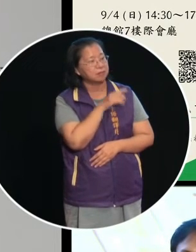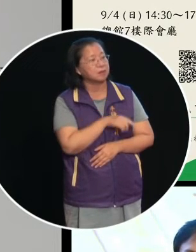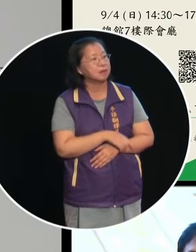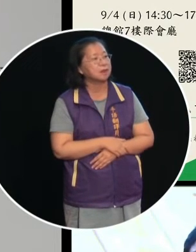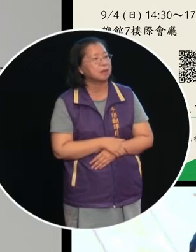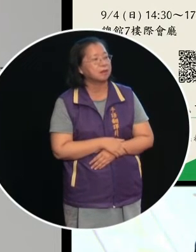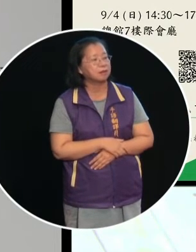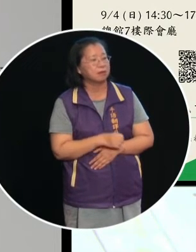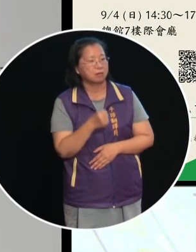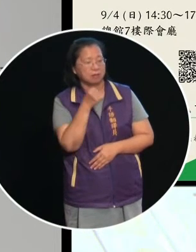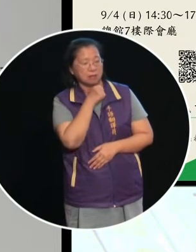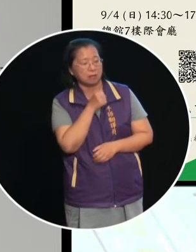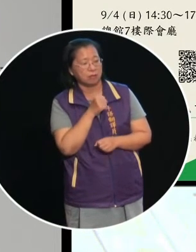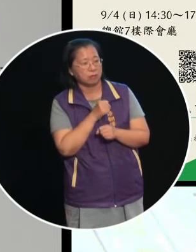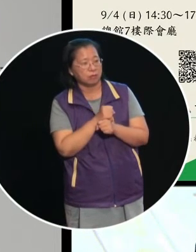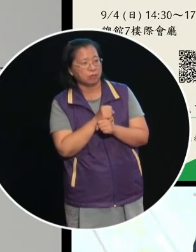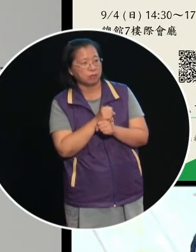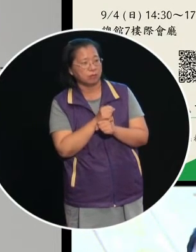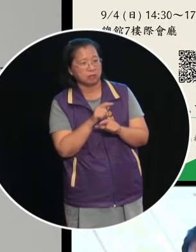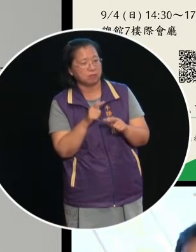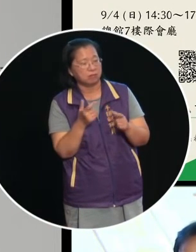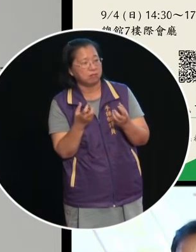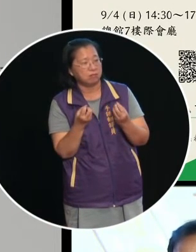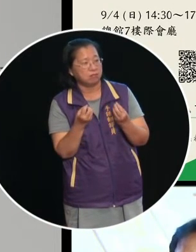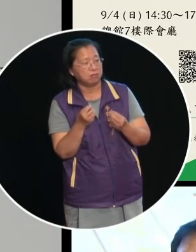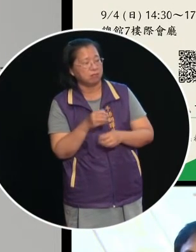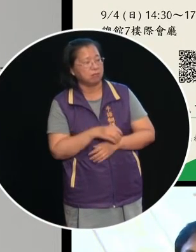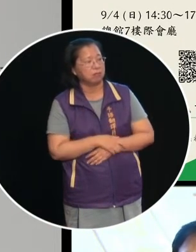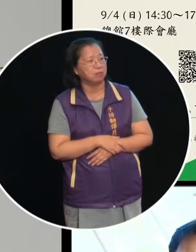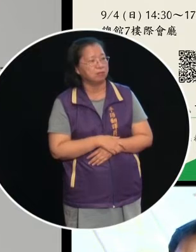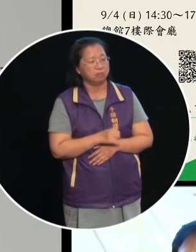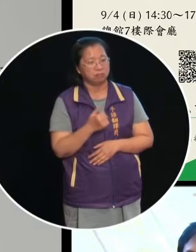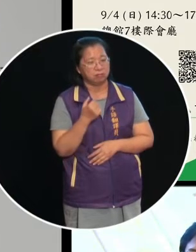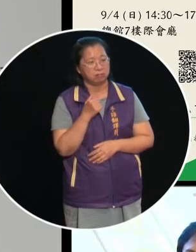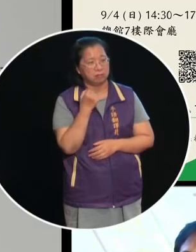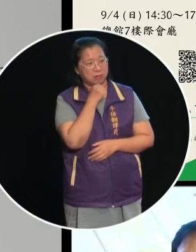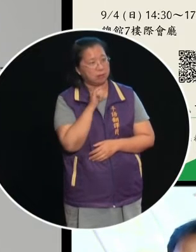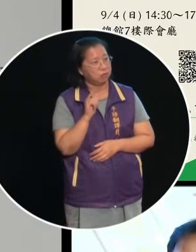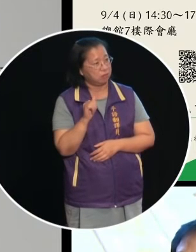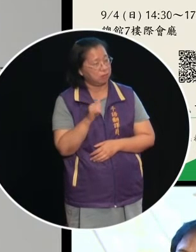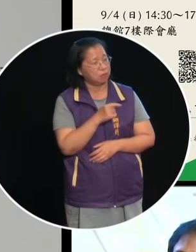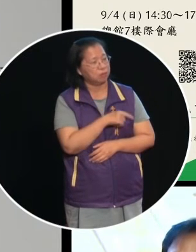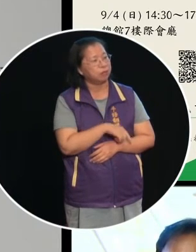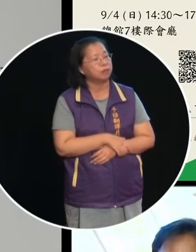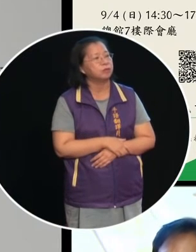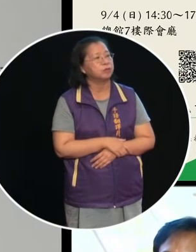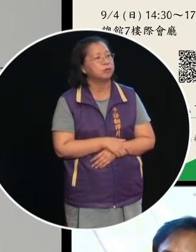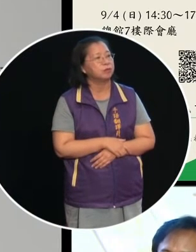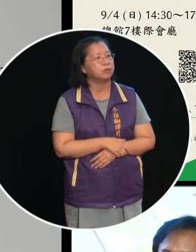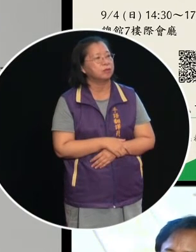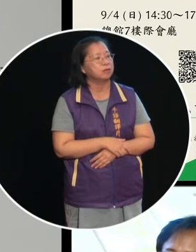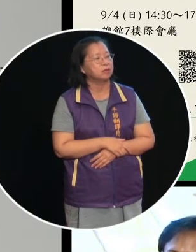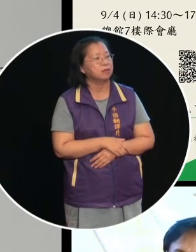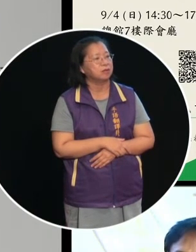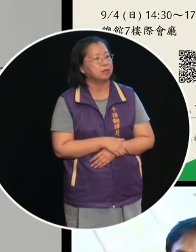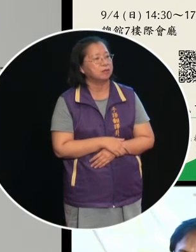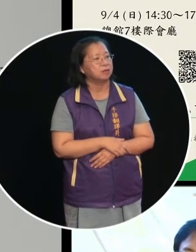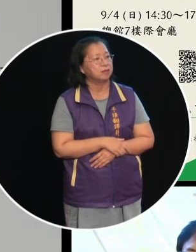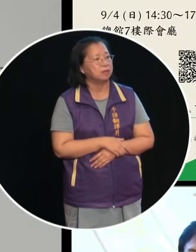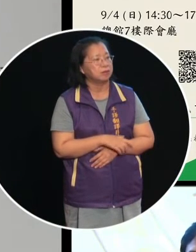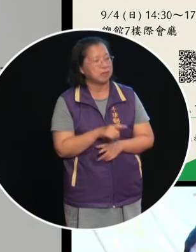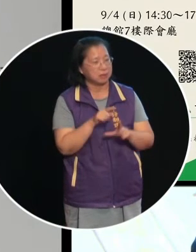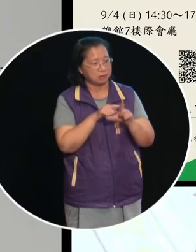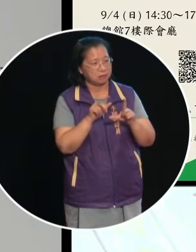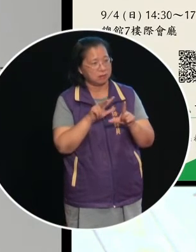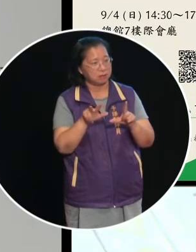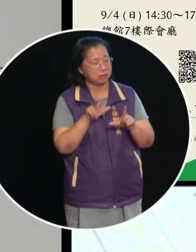台湾什么都没有做，台湾是受害者。我觉得这个角色蛮非常重要，一定要保持这个角色的，